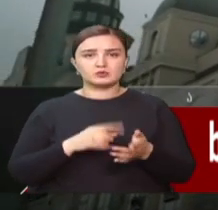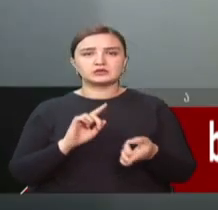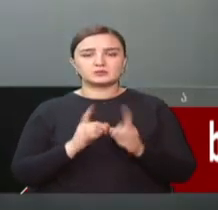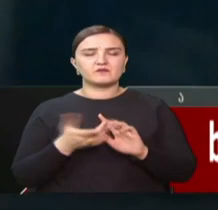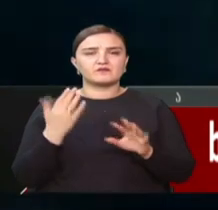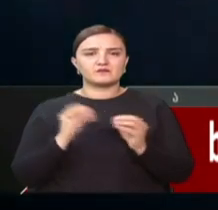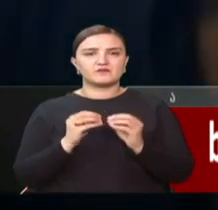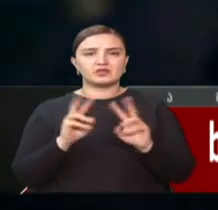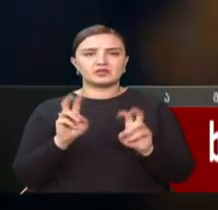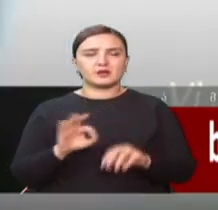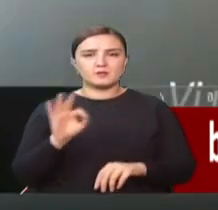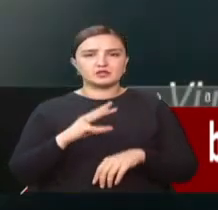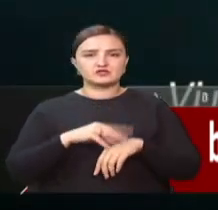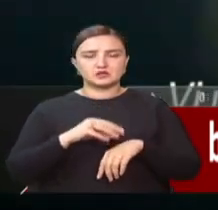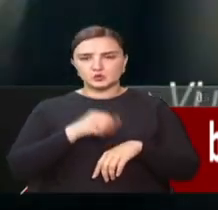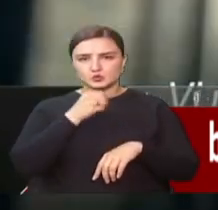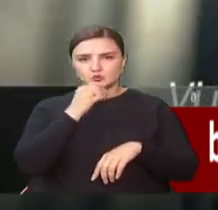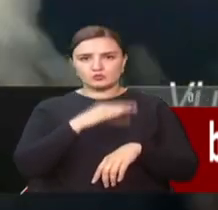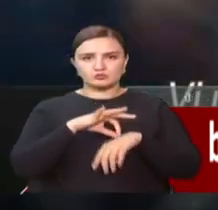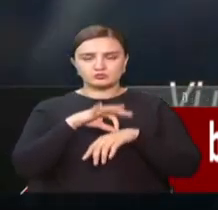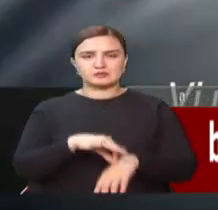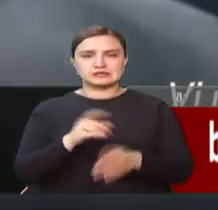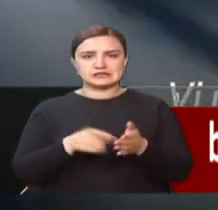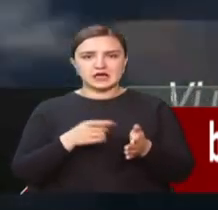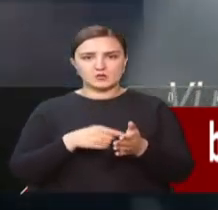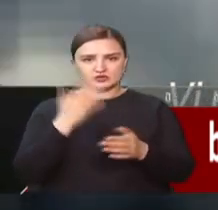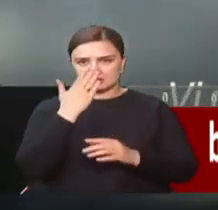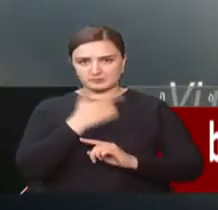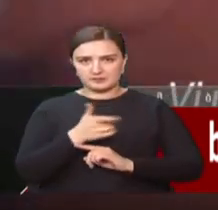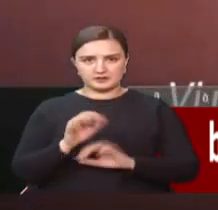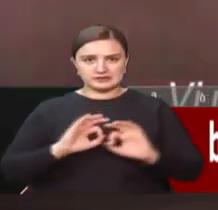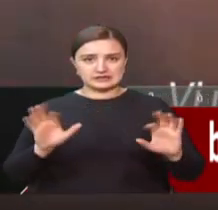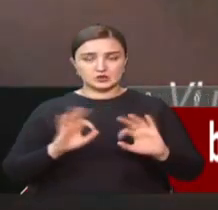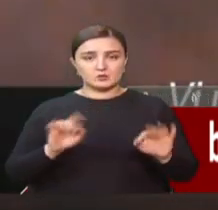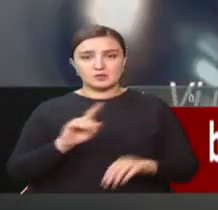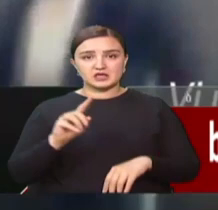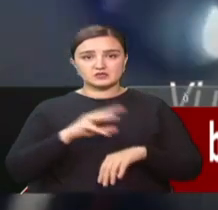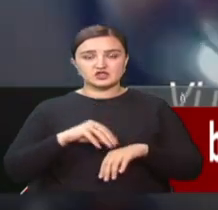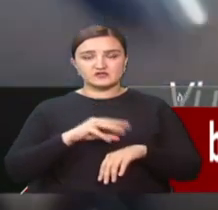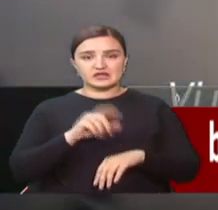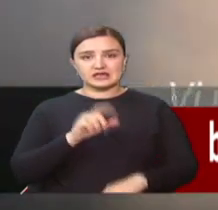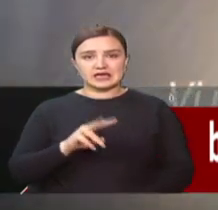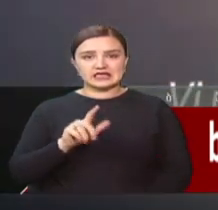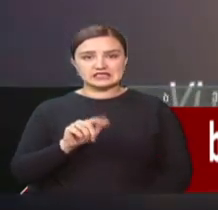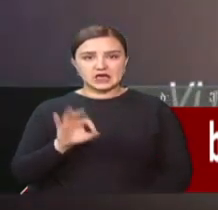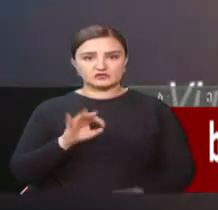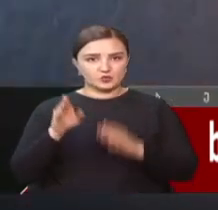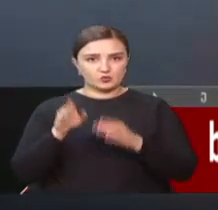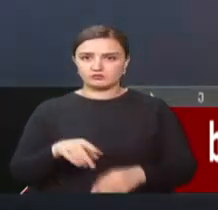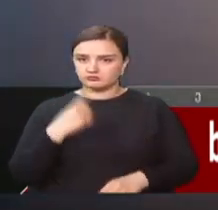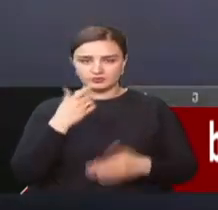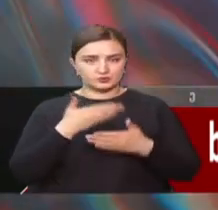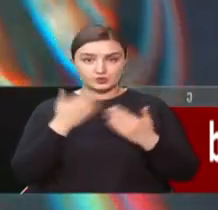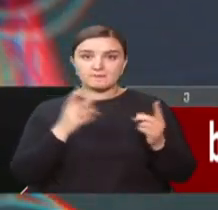მანამდე იგივე თემაზე შვედ ჟურნალისტთა მიერ ჩატარებული საგამოძიებო ფილმით საუბრობს. თუმცა შვედები კეზერაშვილზე არაფერს ამბობენ,